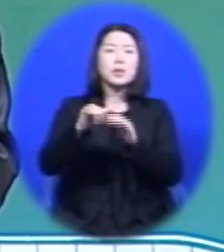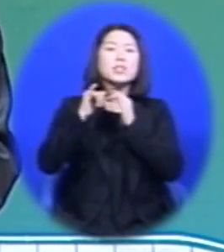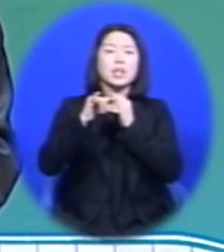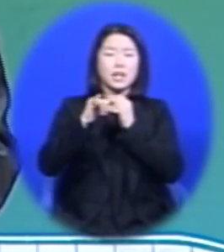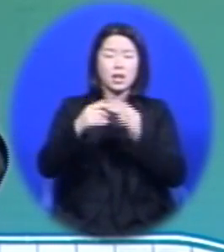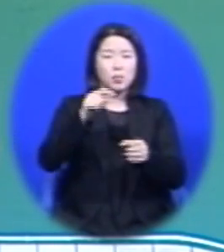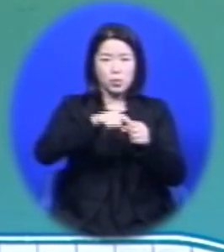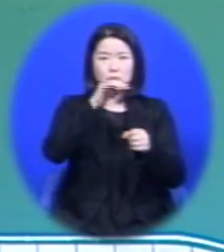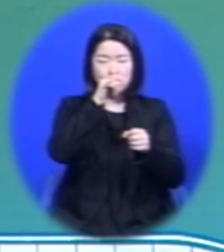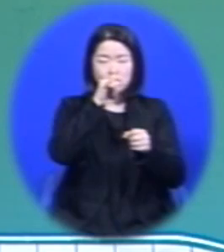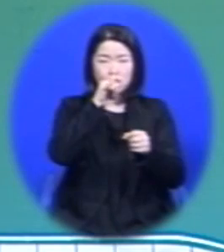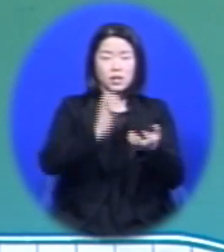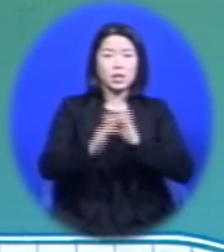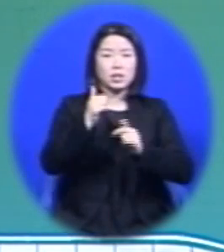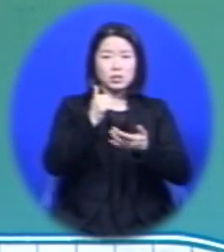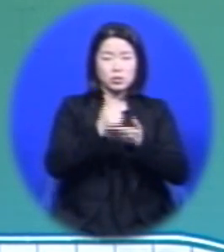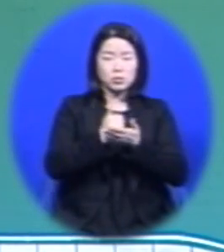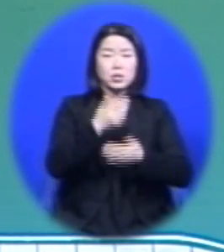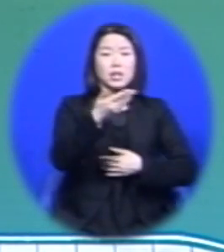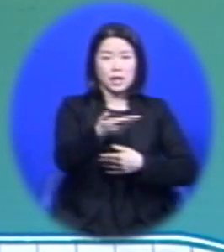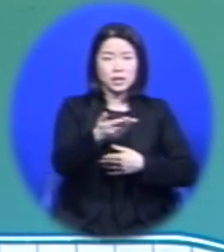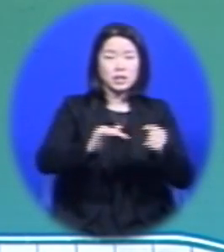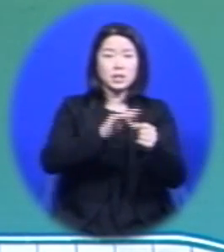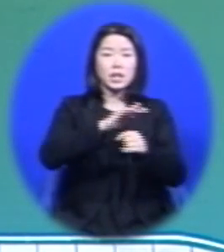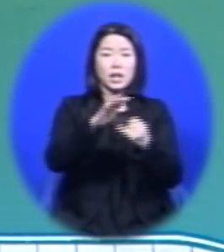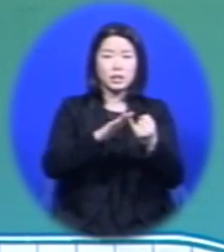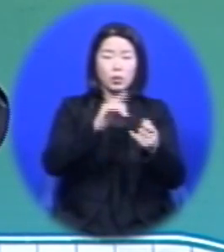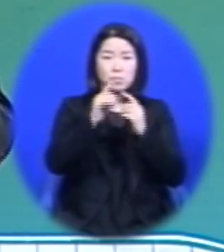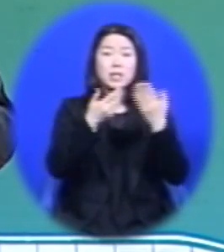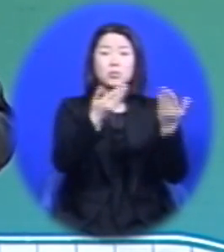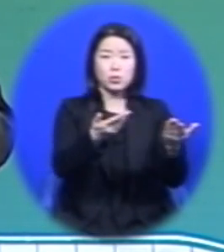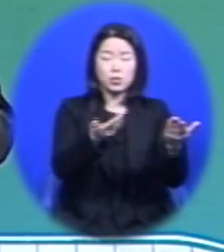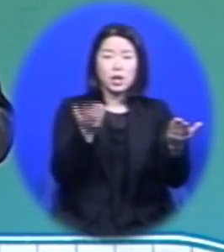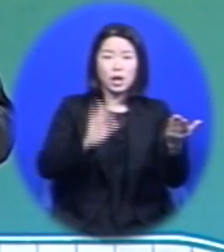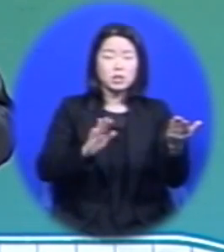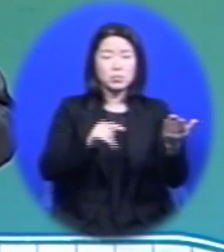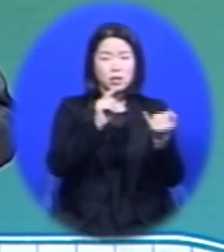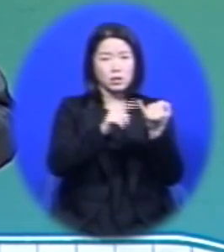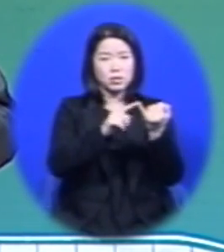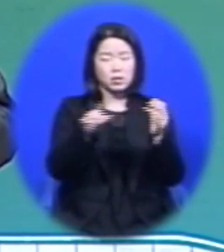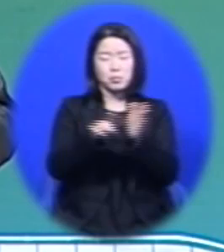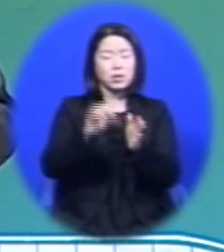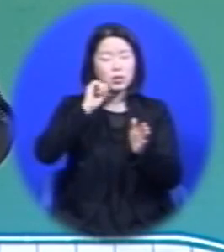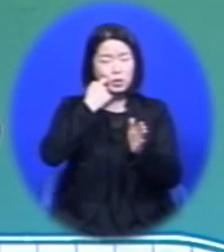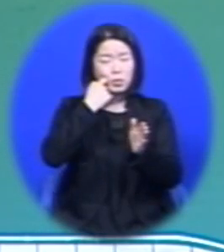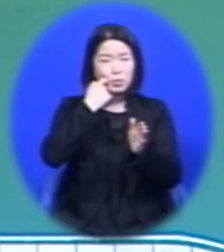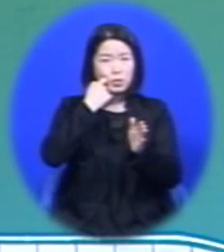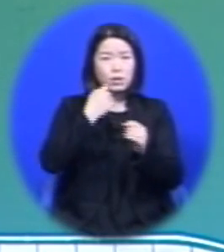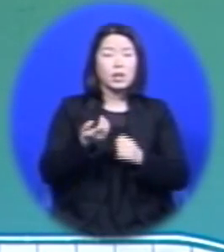목사님은 그녀에게 하나님이 그녀를 사랑한다고 말씀했습니다. 그녀는 믿어지지 않는다고 그랬습니다.